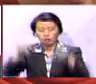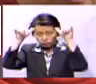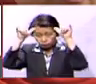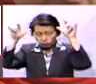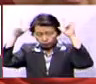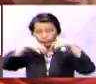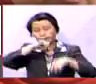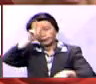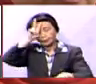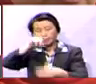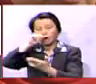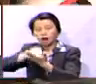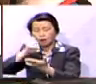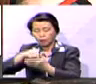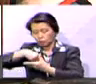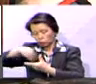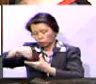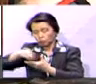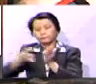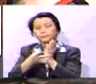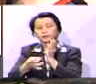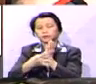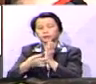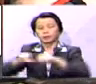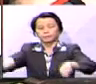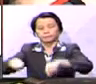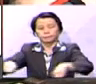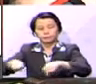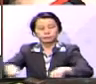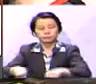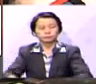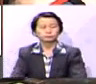kambing dan ayam serta pengeluaran minyak masak. Daerah